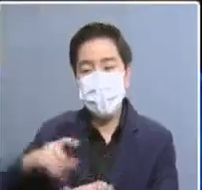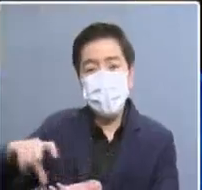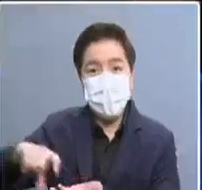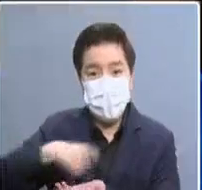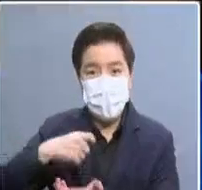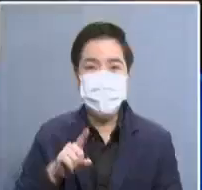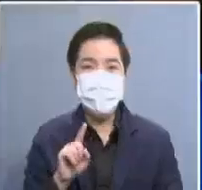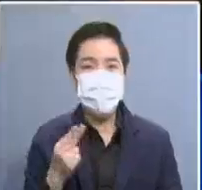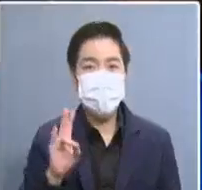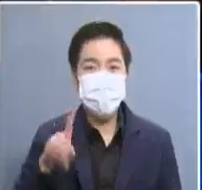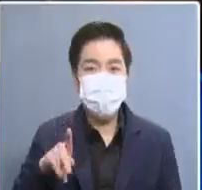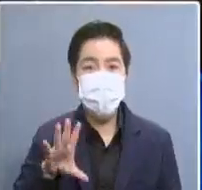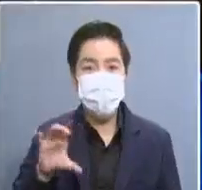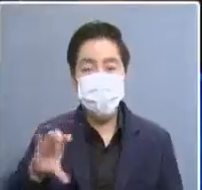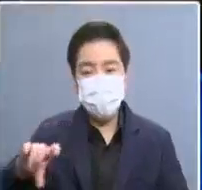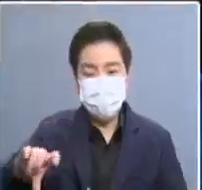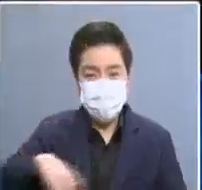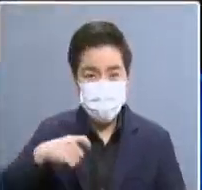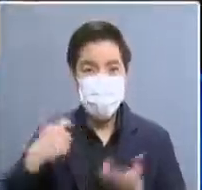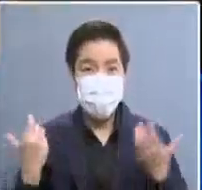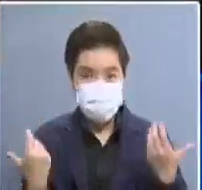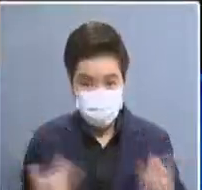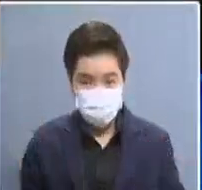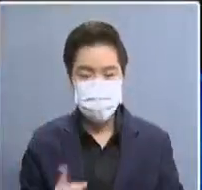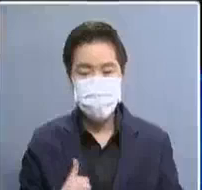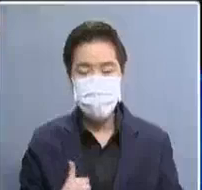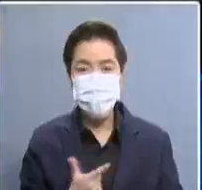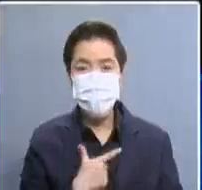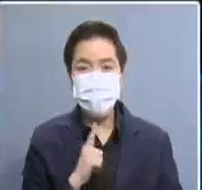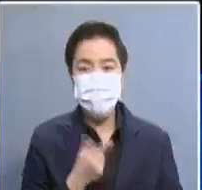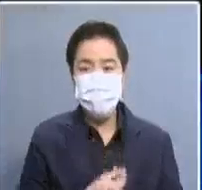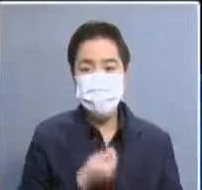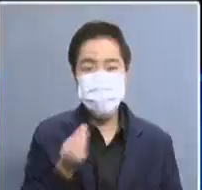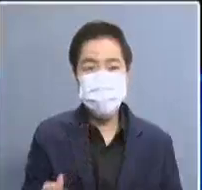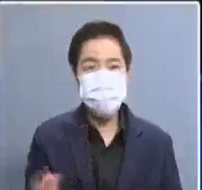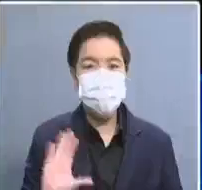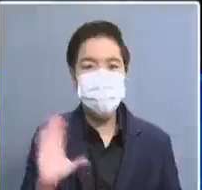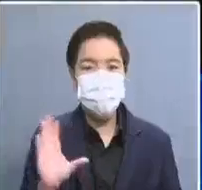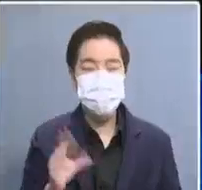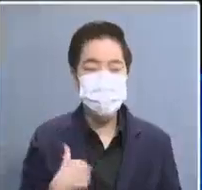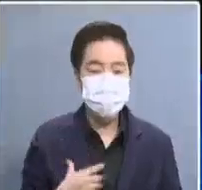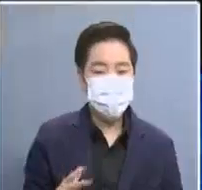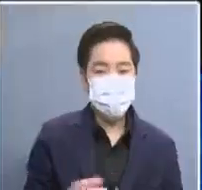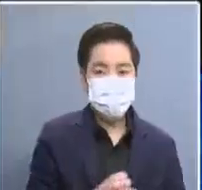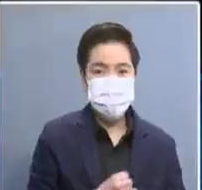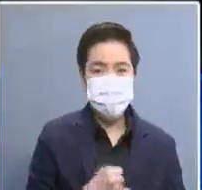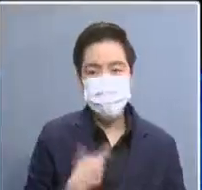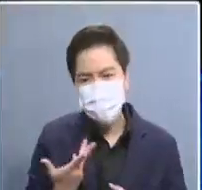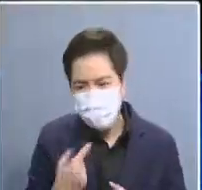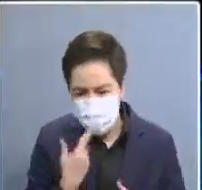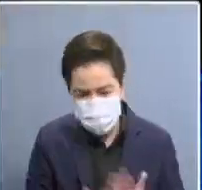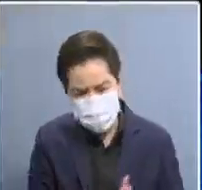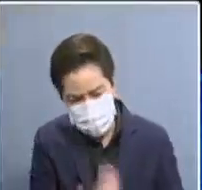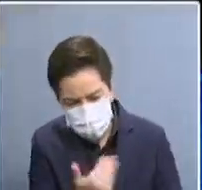1,500บาทเข้าบัญชีธนาคารให้กับผู้ต้องหาแต่ผู้ต้องหานะเขาไม่ยอมส่งสร้อยคอทองเอามาให้ก็พยายามติดต่อ